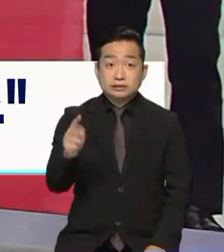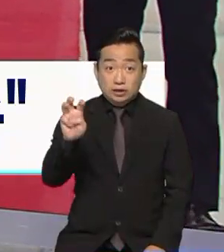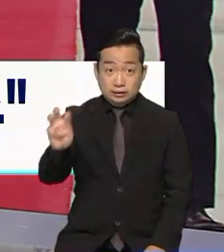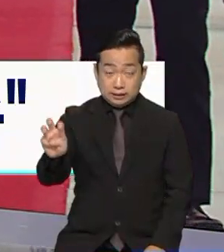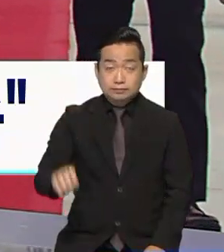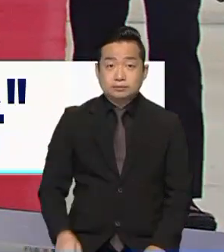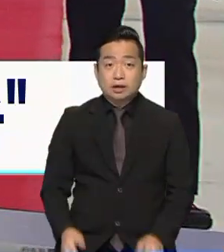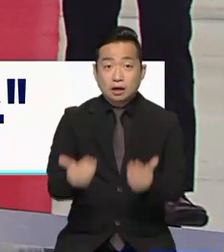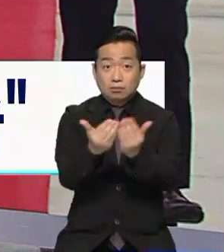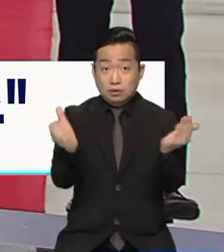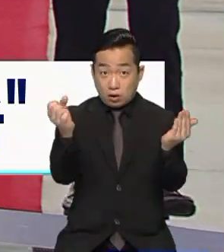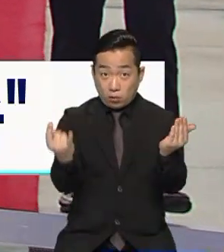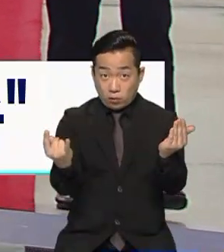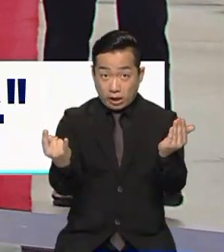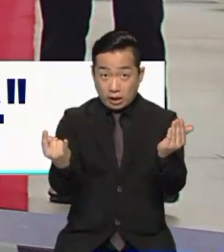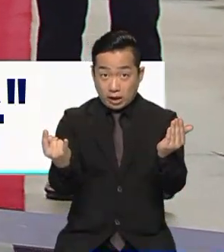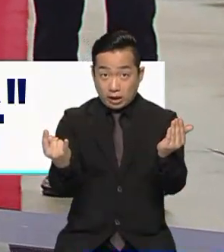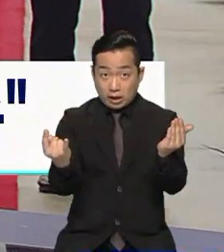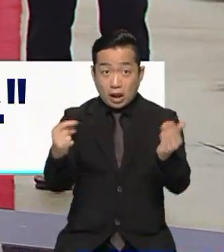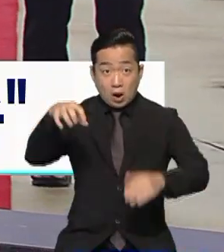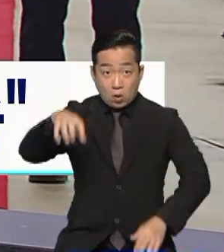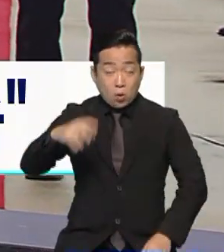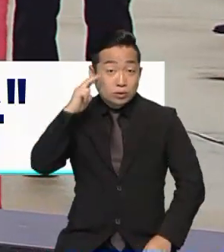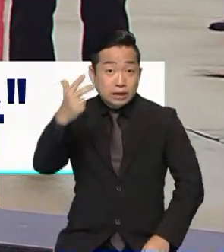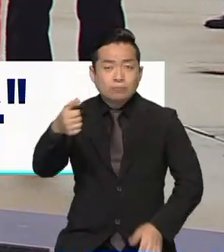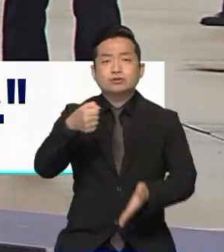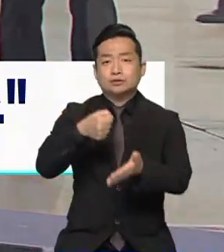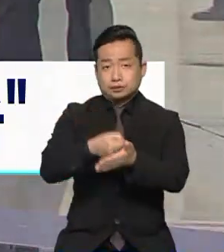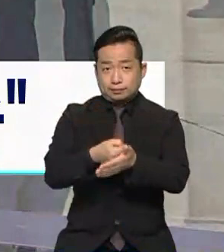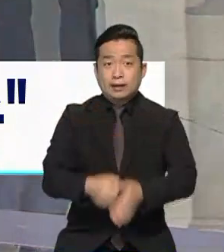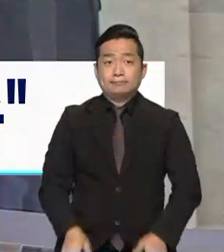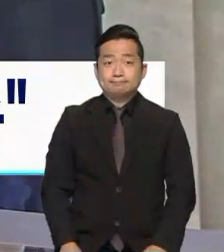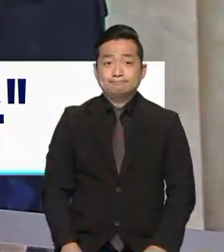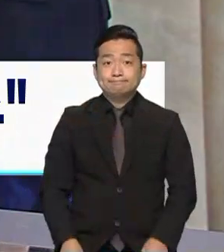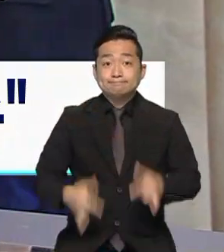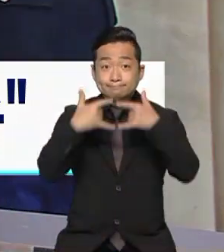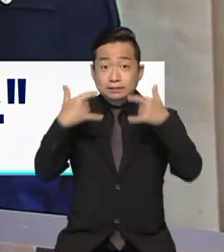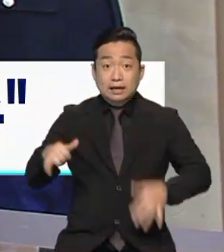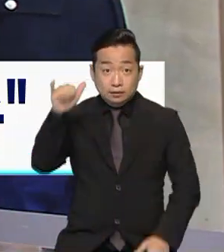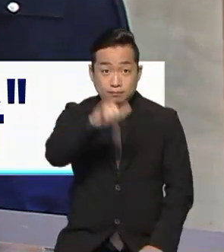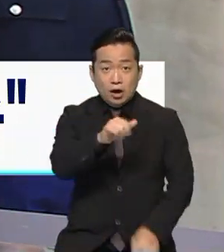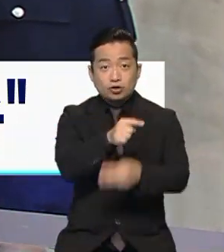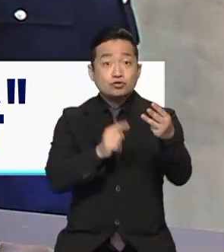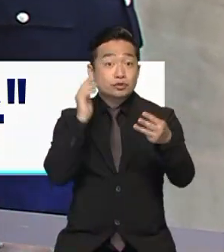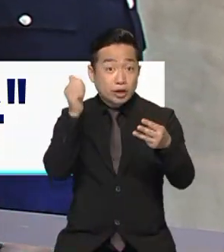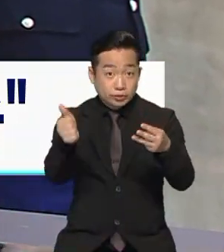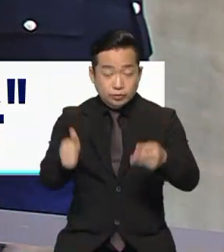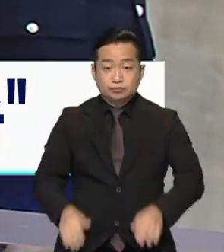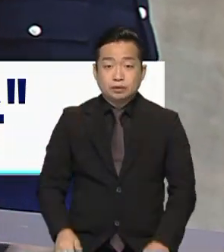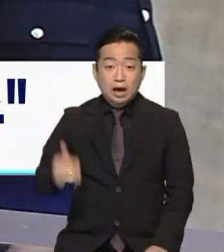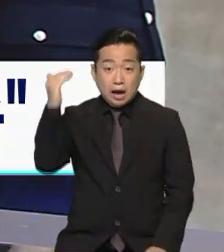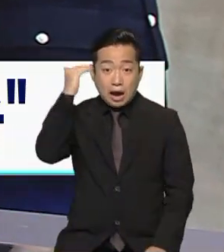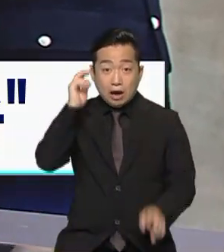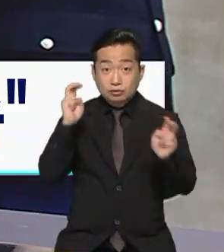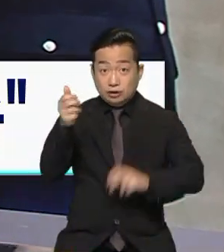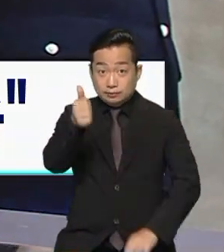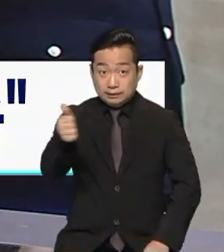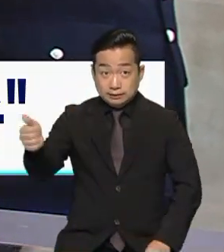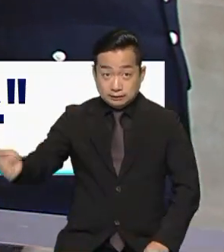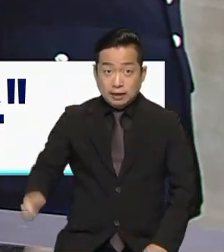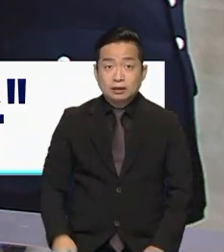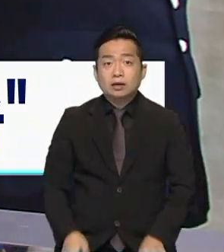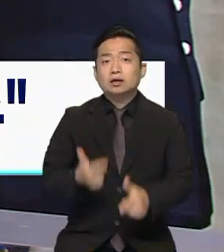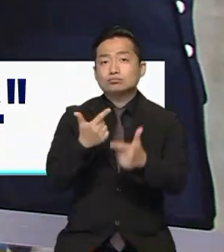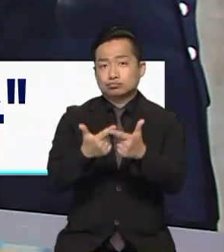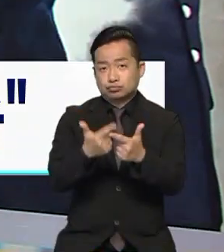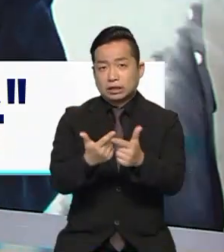2030년 엑스포 개최지가 다음 주 결정됩니다. 프랑스에 도착한 윤석열 대통령과 우리 기업인들은